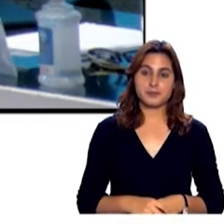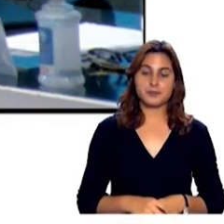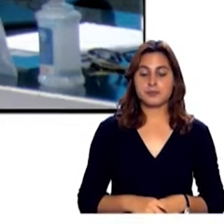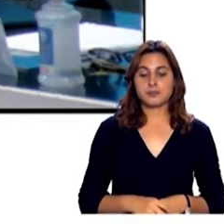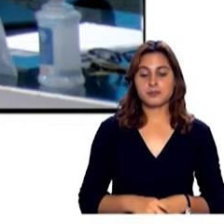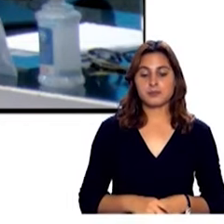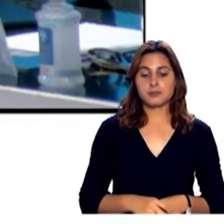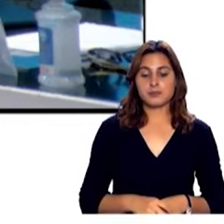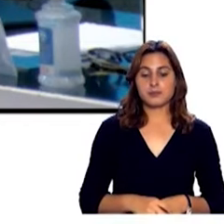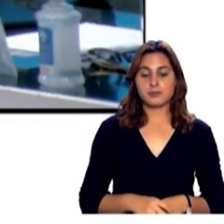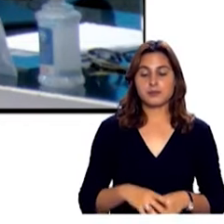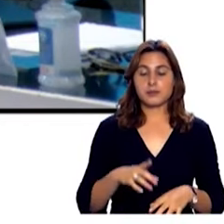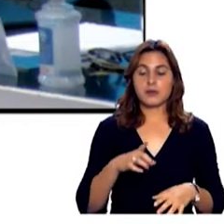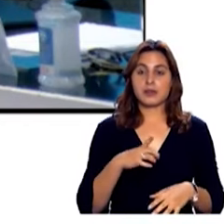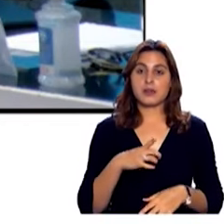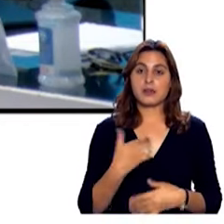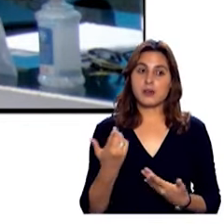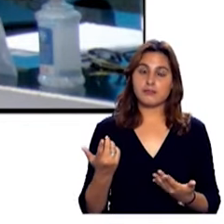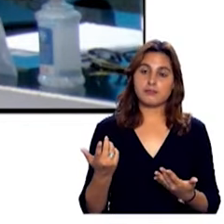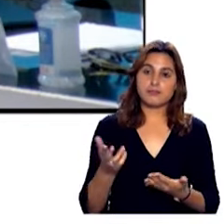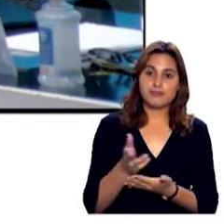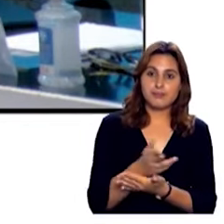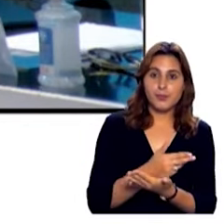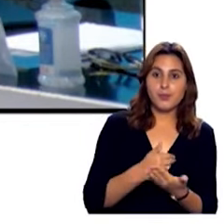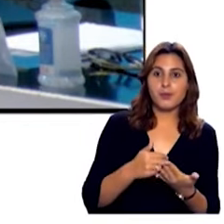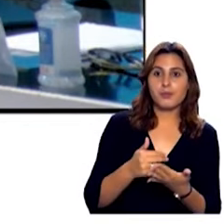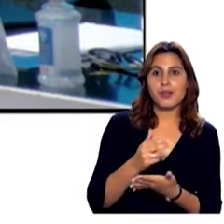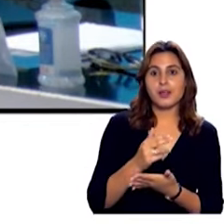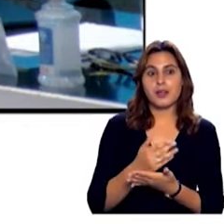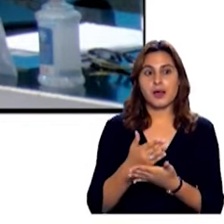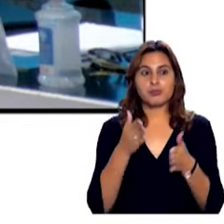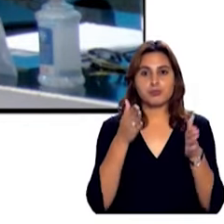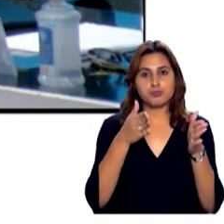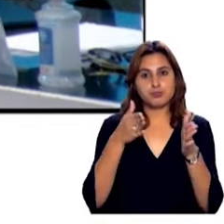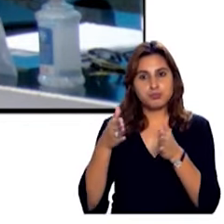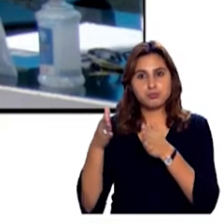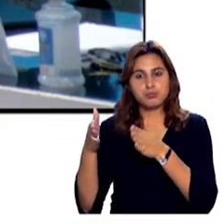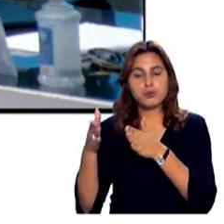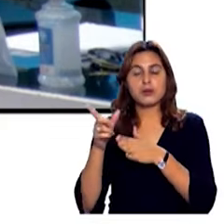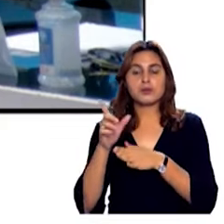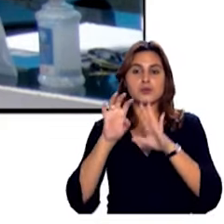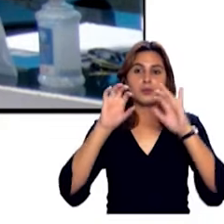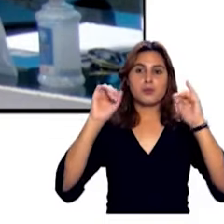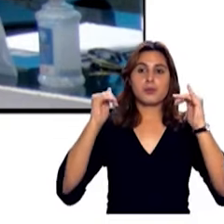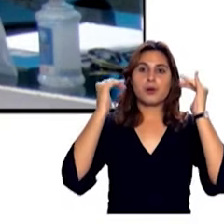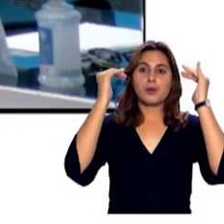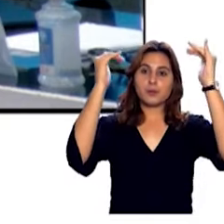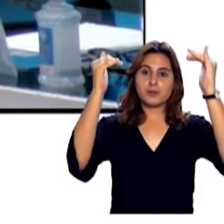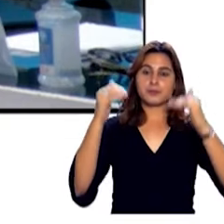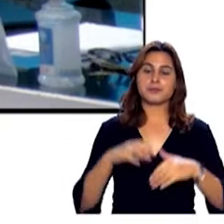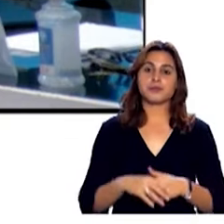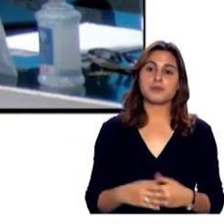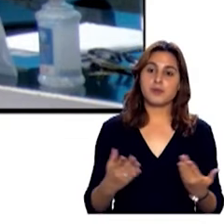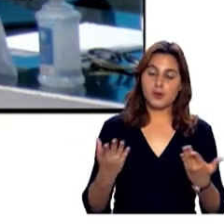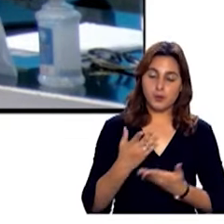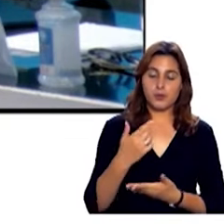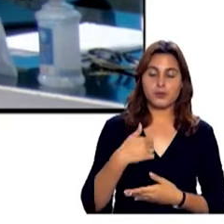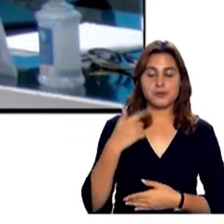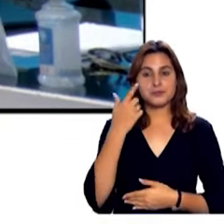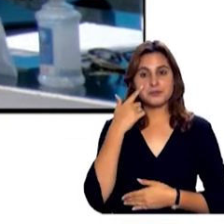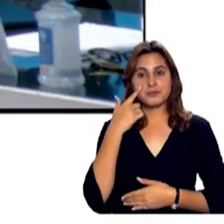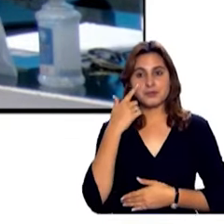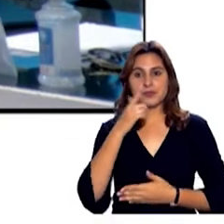suprême modle je crois que ce que nous Av entendu depuis ce Matin permet de l'r